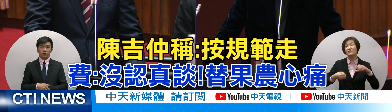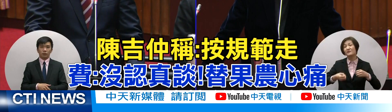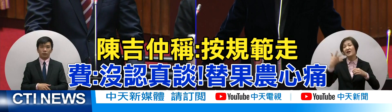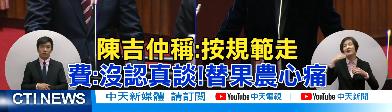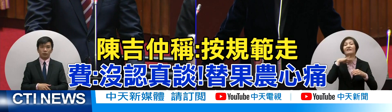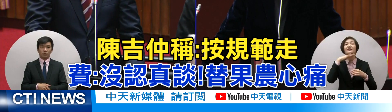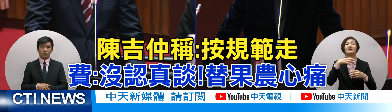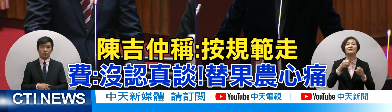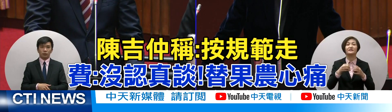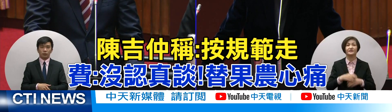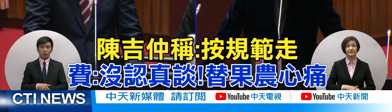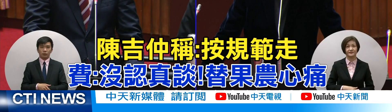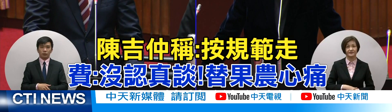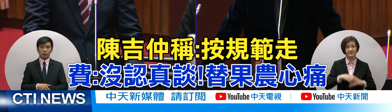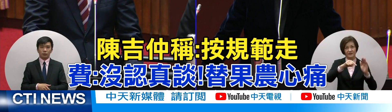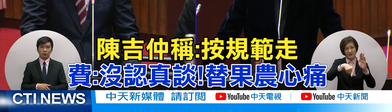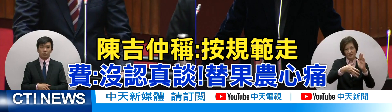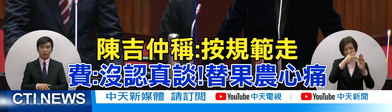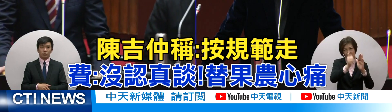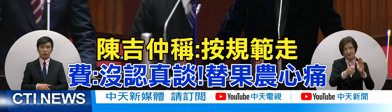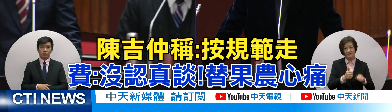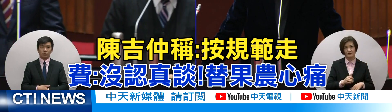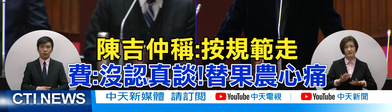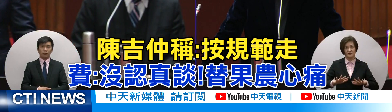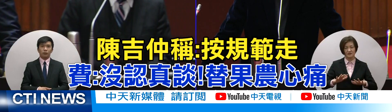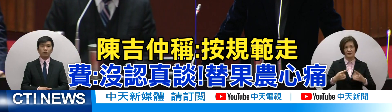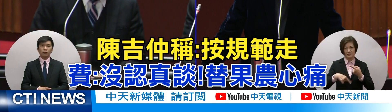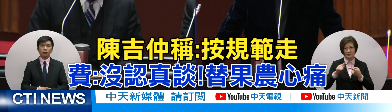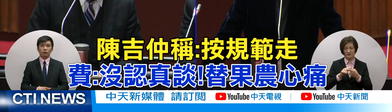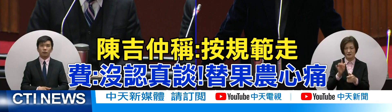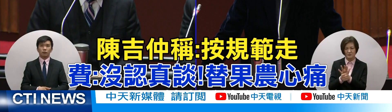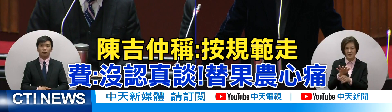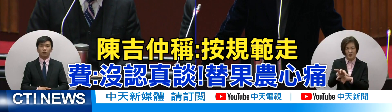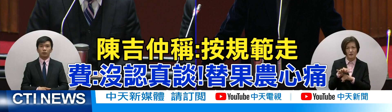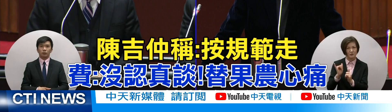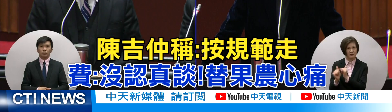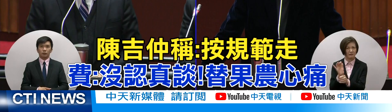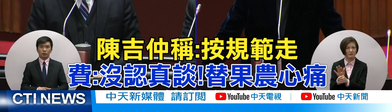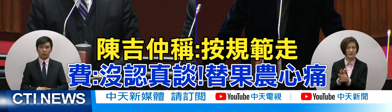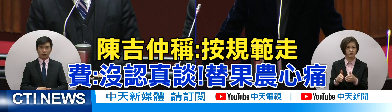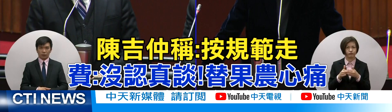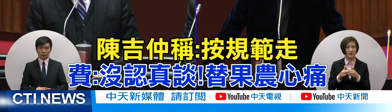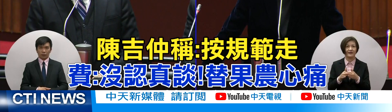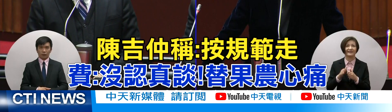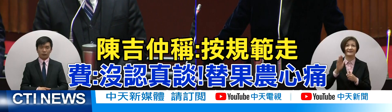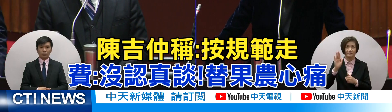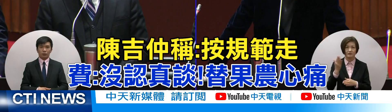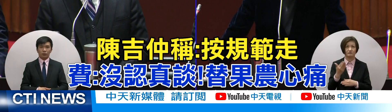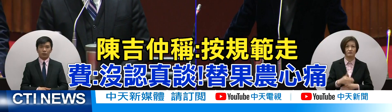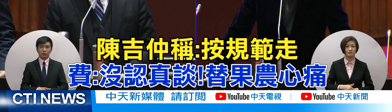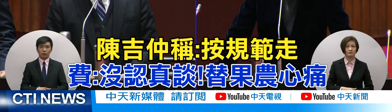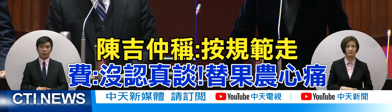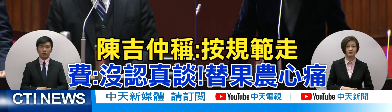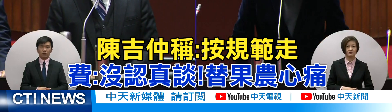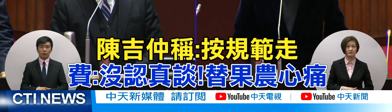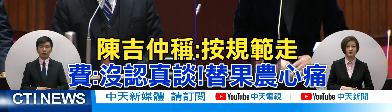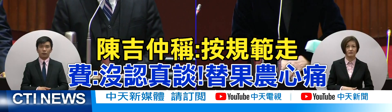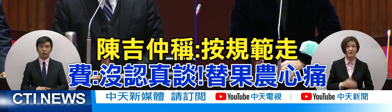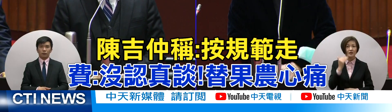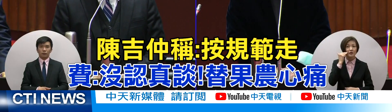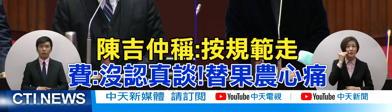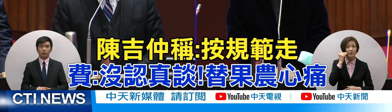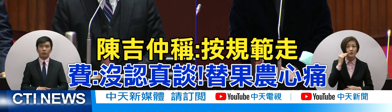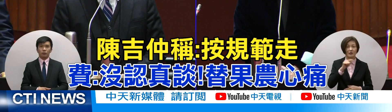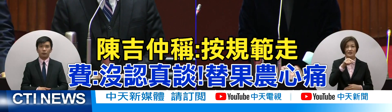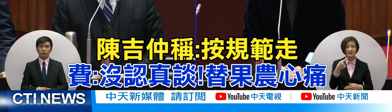长，平常讲，我们现在当然该帮助这些农民，但是，如果接下来